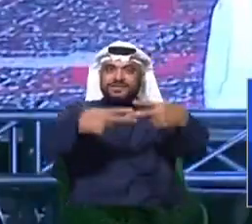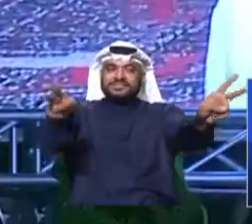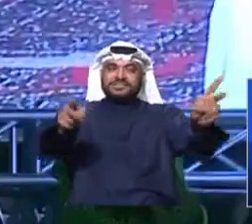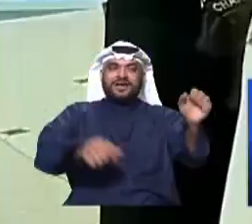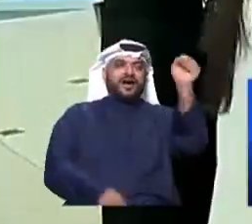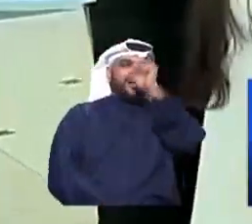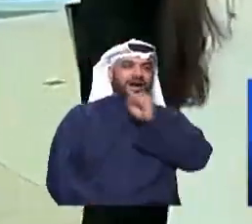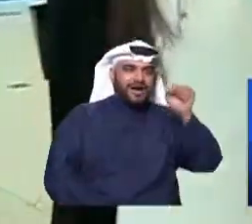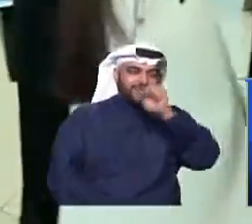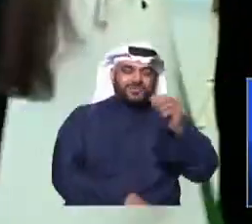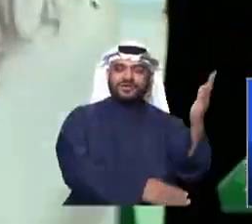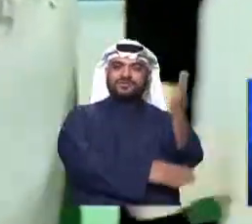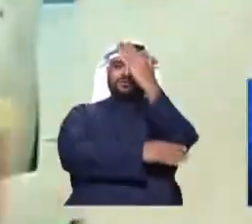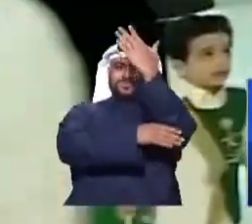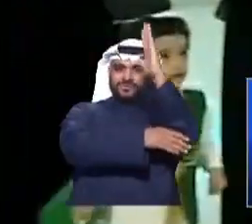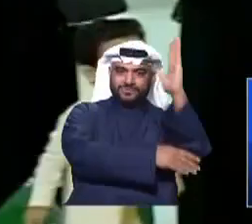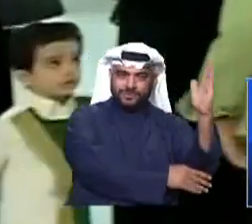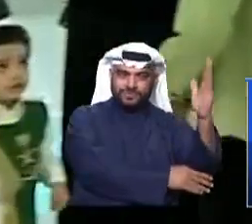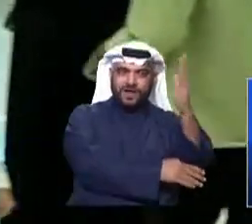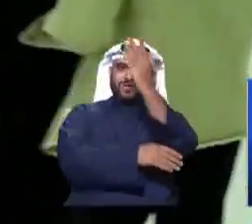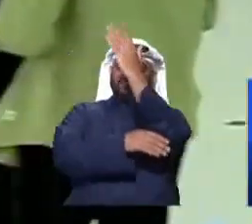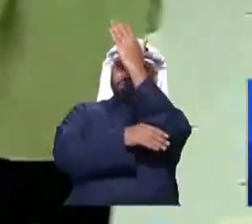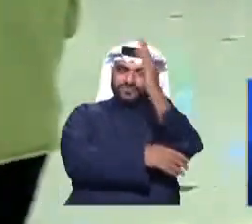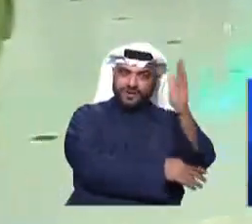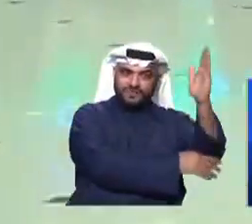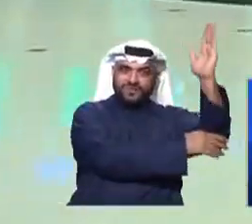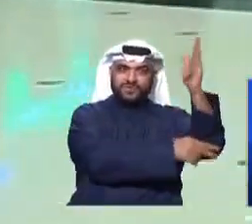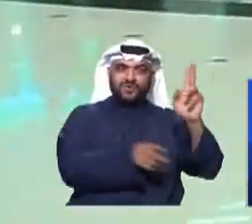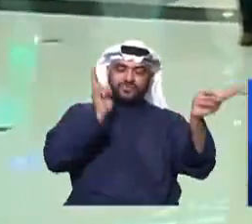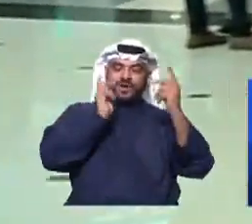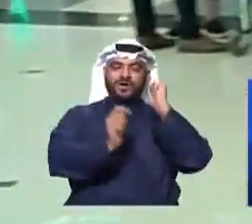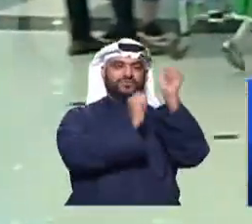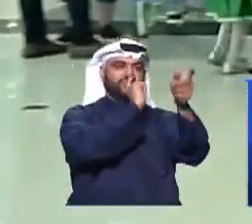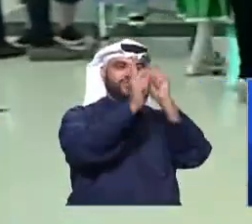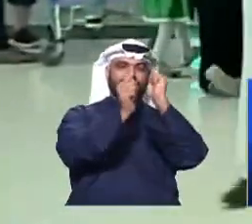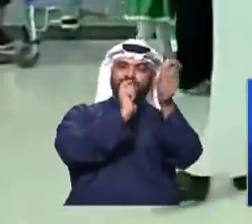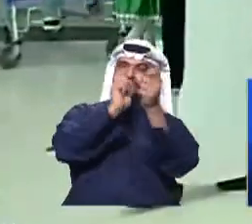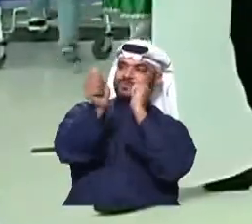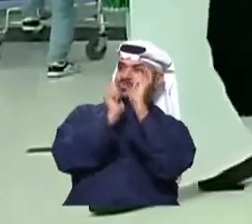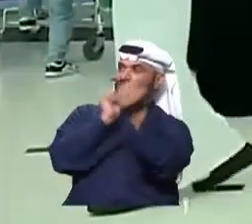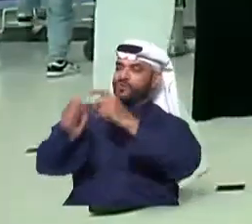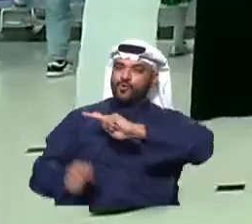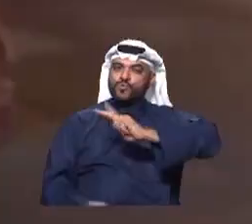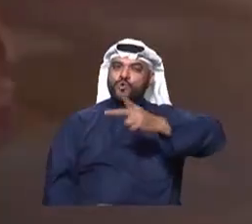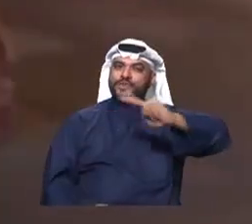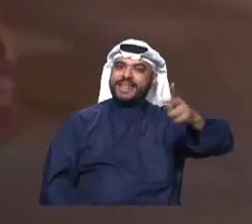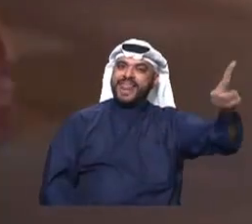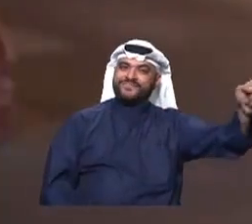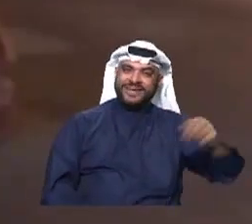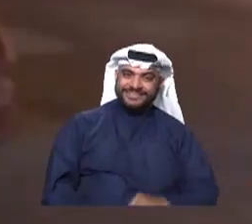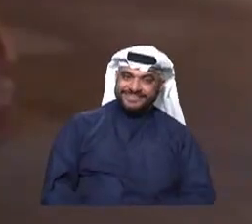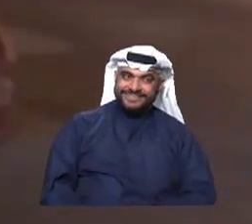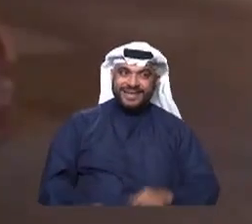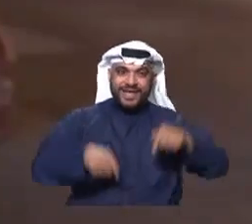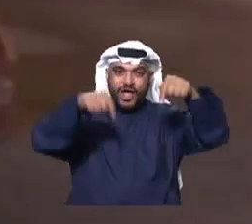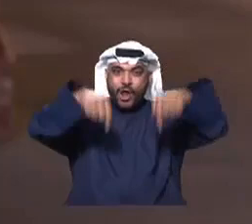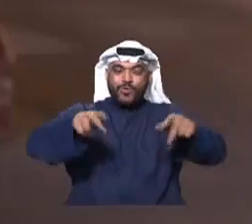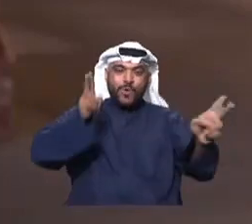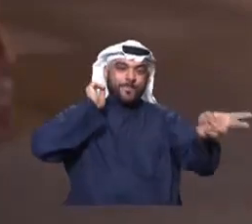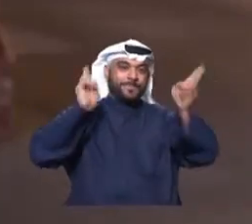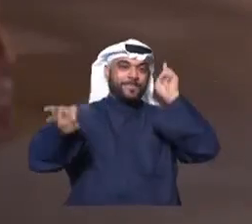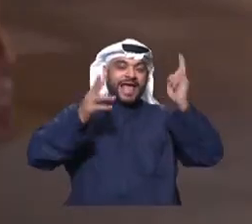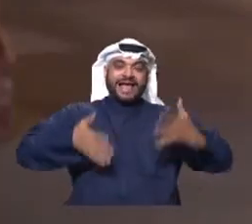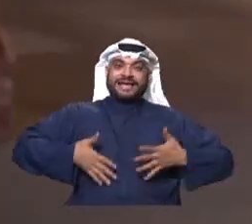وغنائية، إضافة إلى فعاليات التسوق المختلفة. يأتي احتفال المملكة بيوم